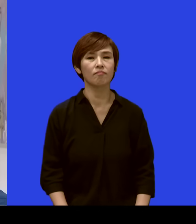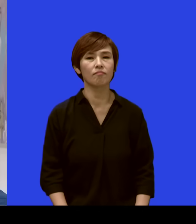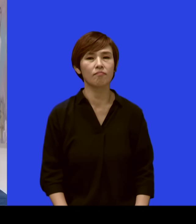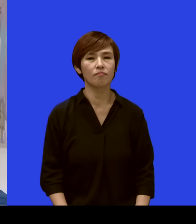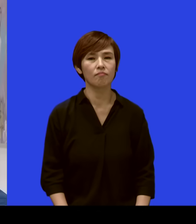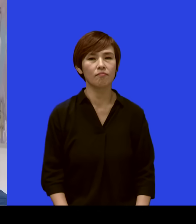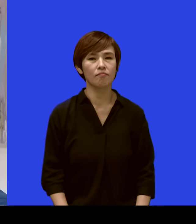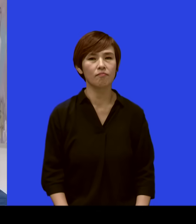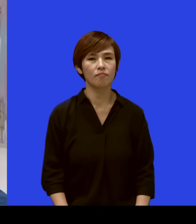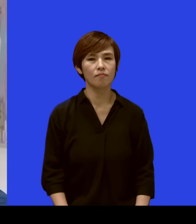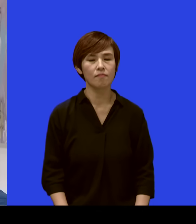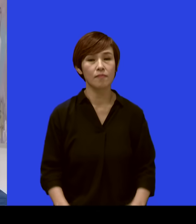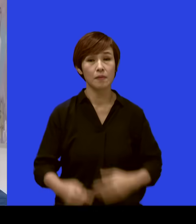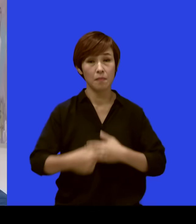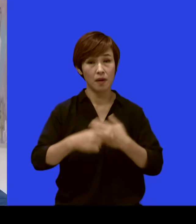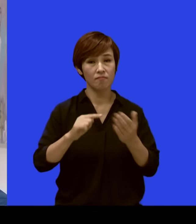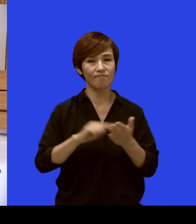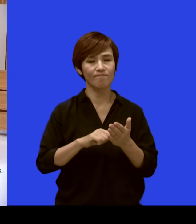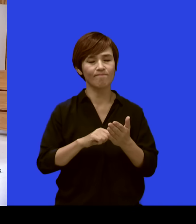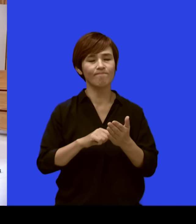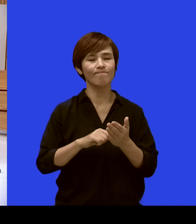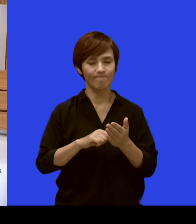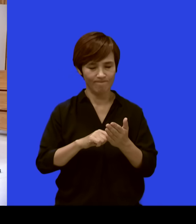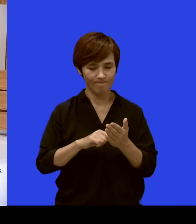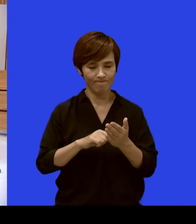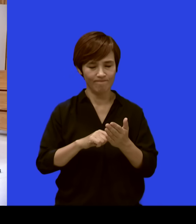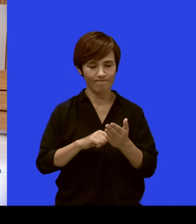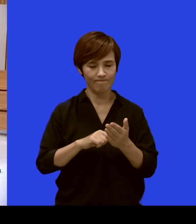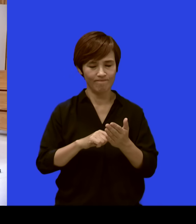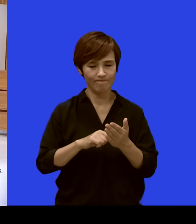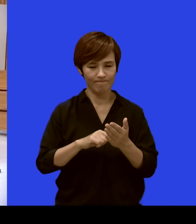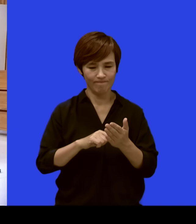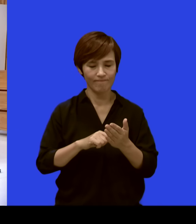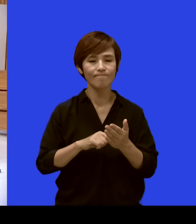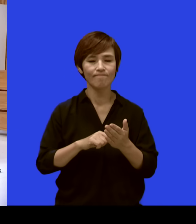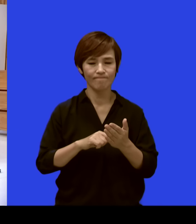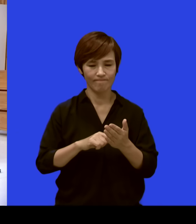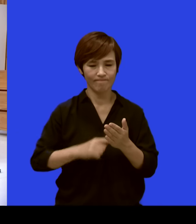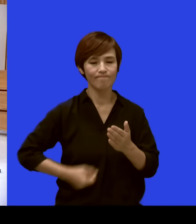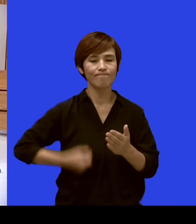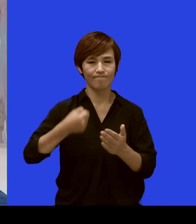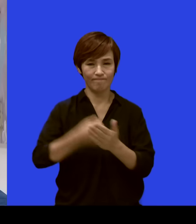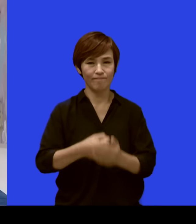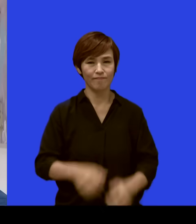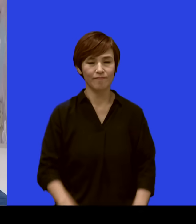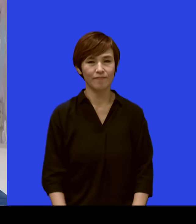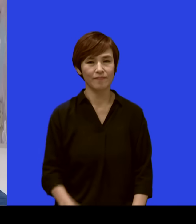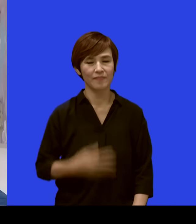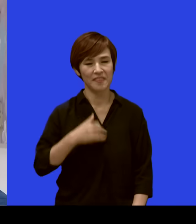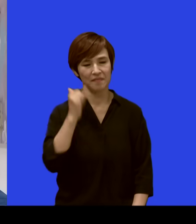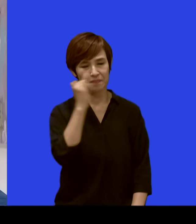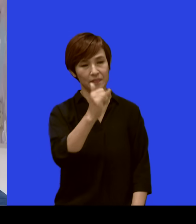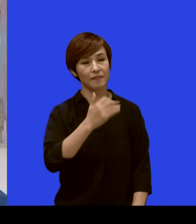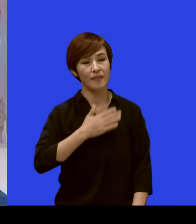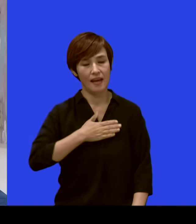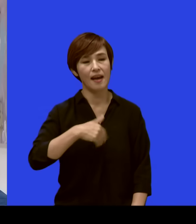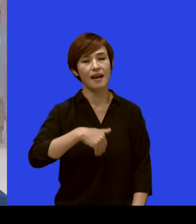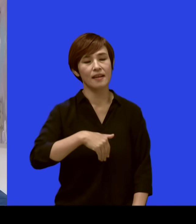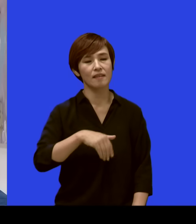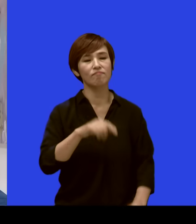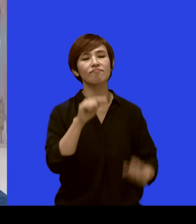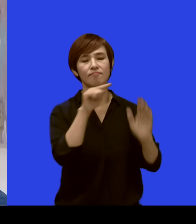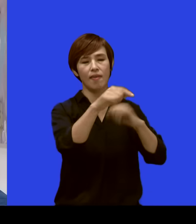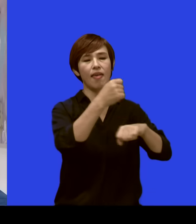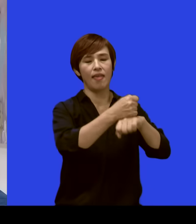다음에 마음이 이렇게 툭 이렇게 내려지더라고요. 그래서 제가 그날 이제 전화 걸어서 올라갈 테니까 내 자리